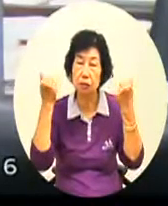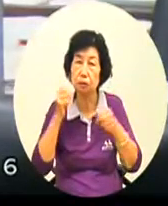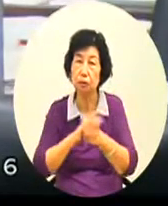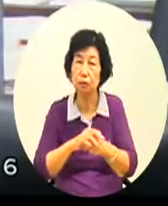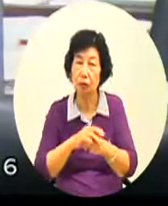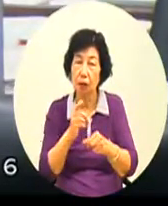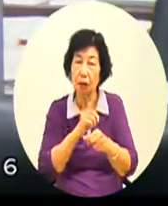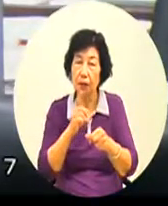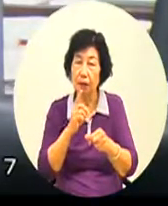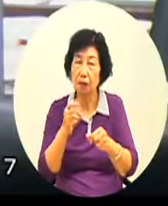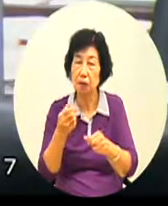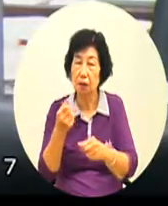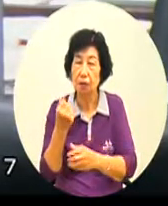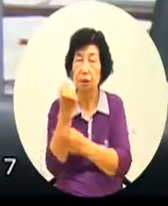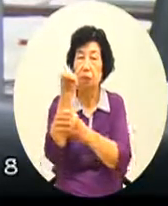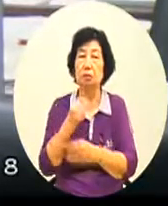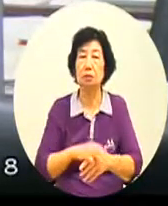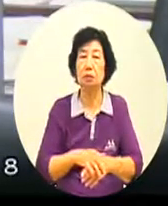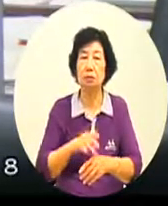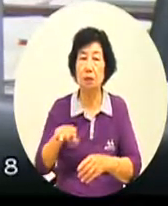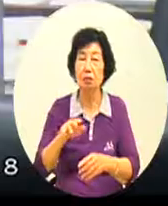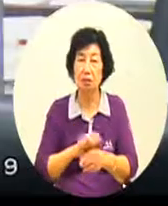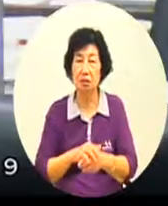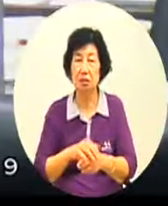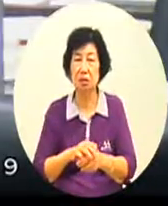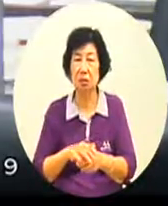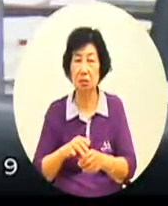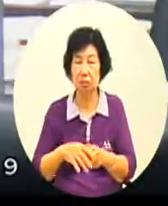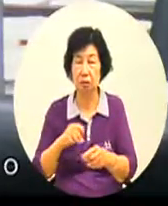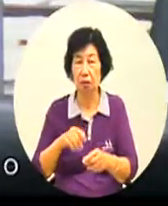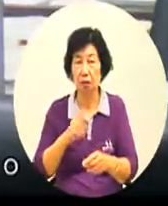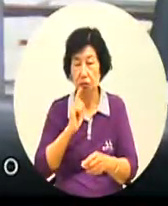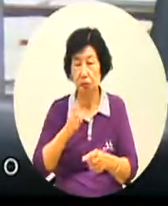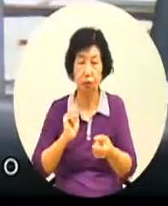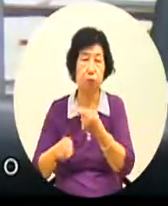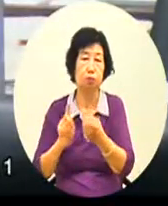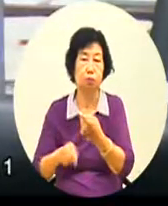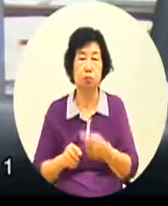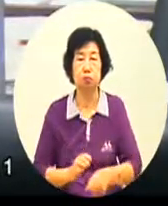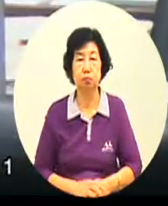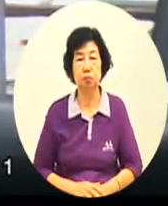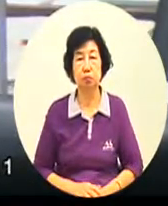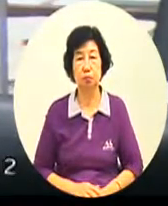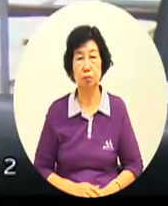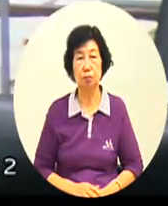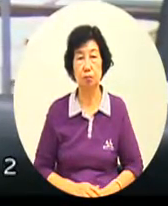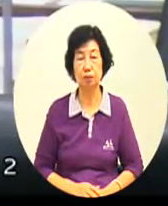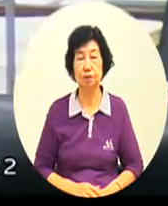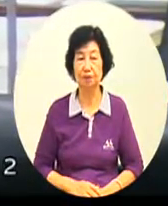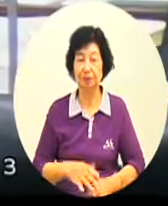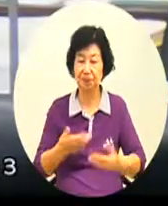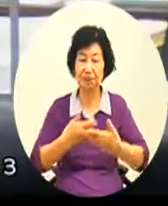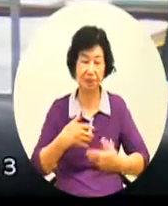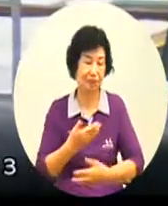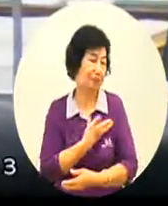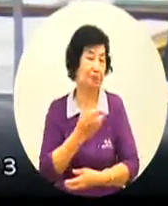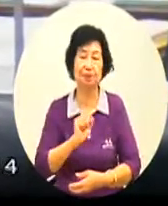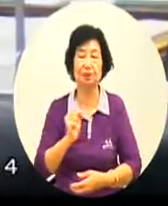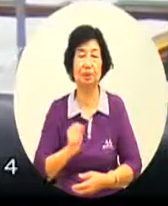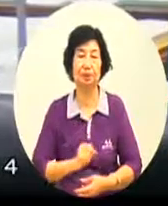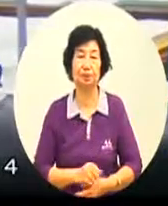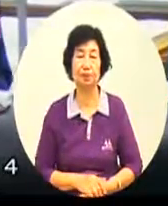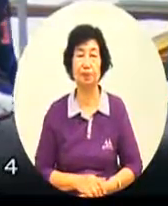在这边真的要谴责你一下。当你看到了这个地方，你不觉得其实他们是一样的吗？ 我没办法接受你这样的谴责，因为我